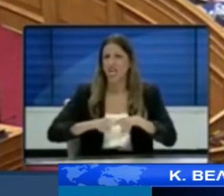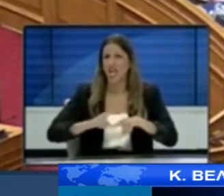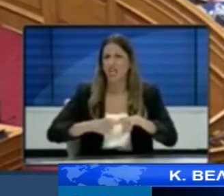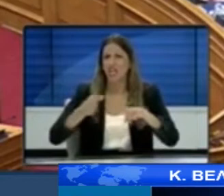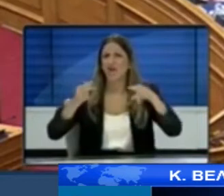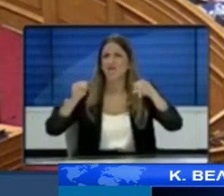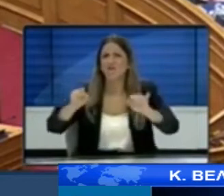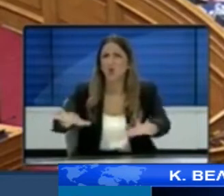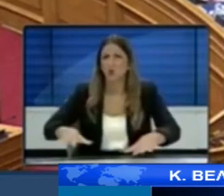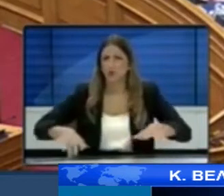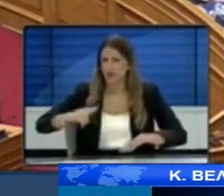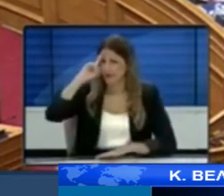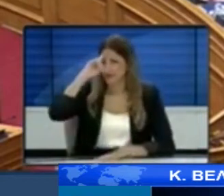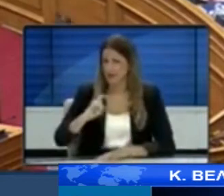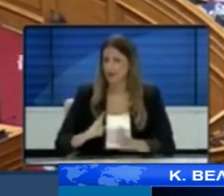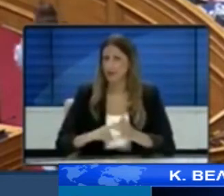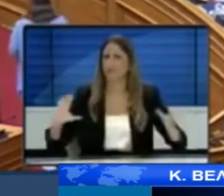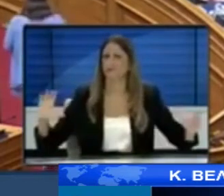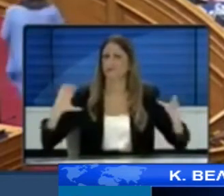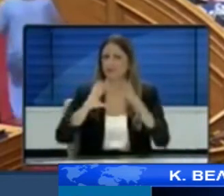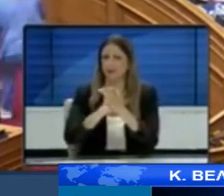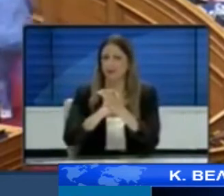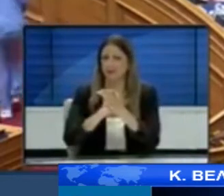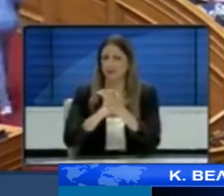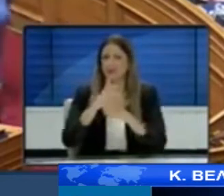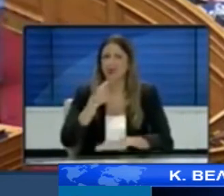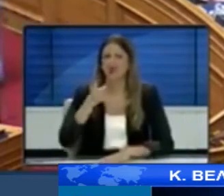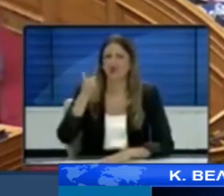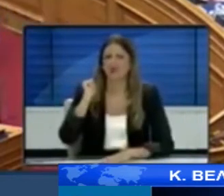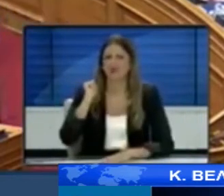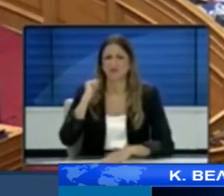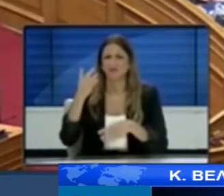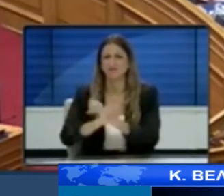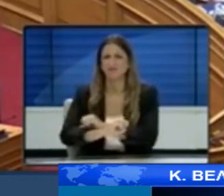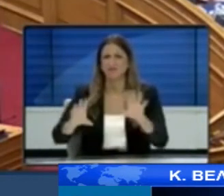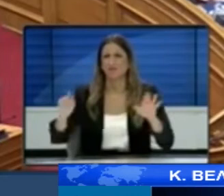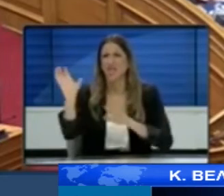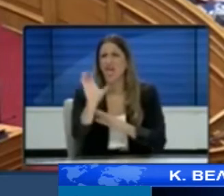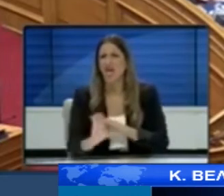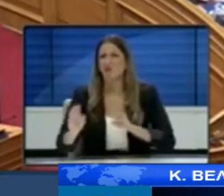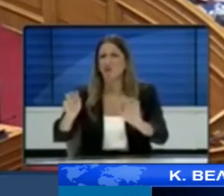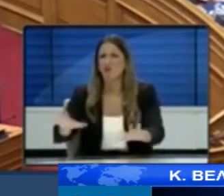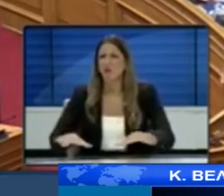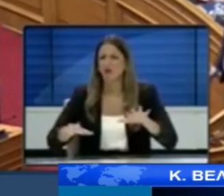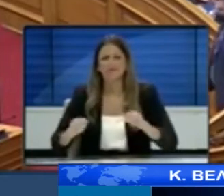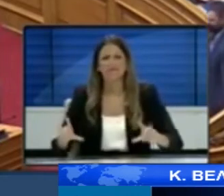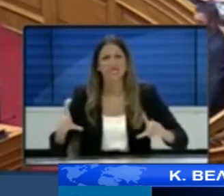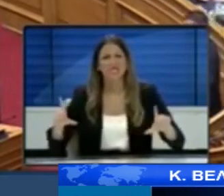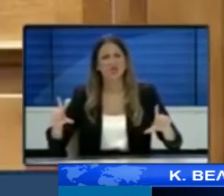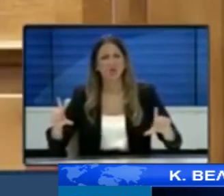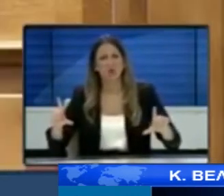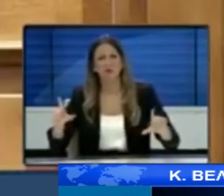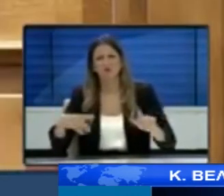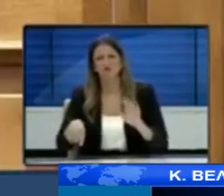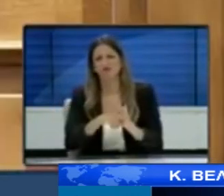είμαστε όλοι μια γροθιά. Οι χθεσινές εικόνες από το Ευρωπαϊκό Κοινοβούλιο, τουλάχιστον εμένα, μου προκάλεσαν αηδία. Δεν μπορεί